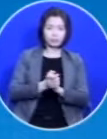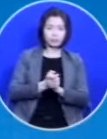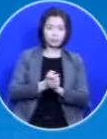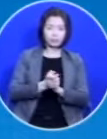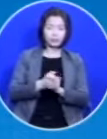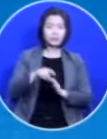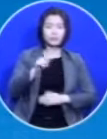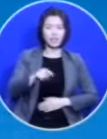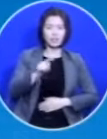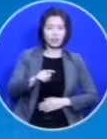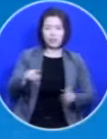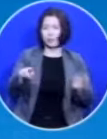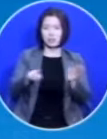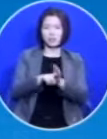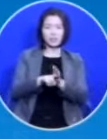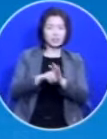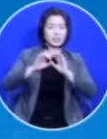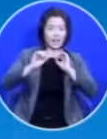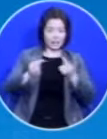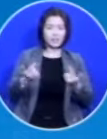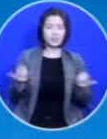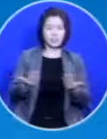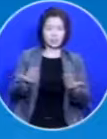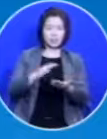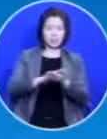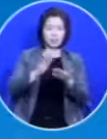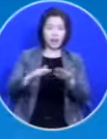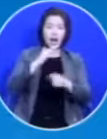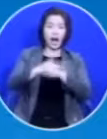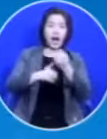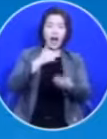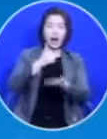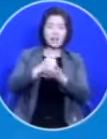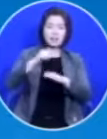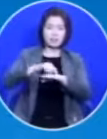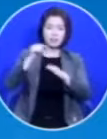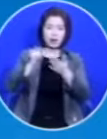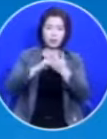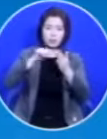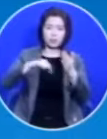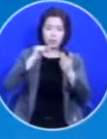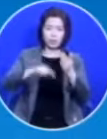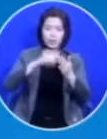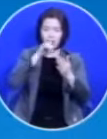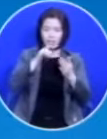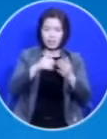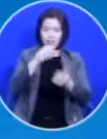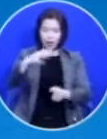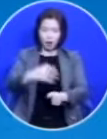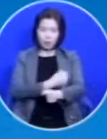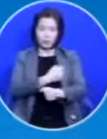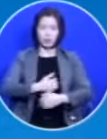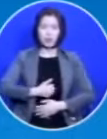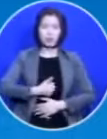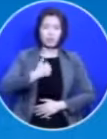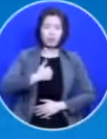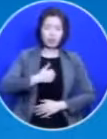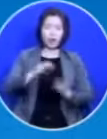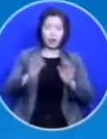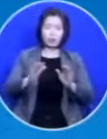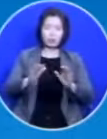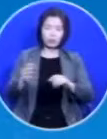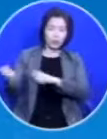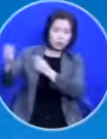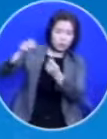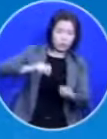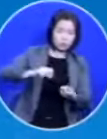이건 믿어지지 않을 일입니다 하나님 마음속에 있는이 엄청난 분노가 오늘도 우리에게 쏟아